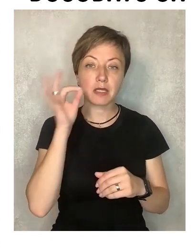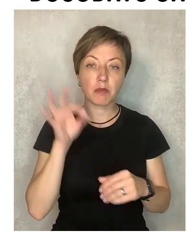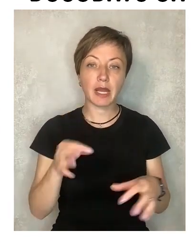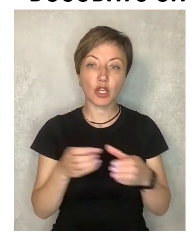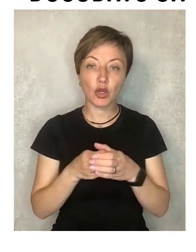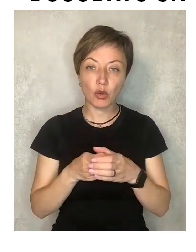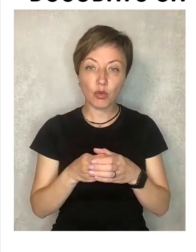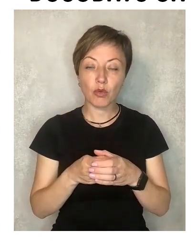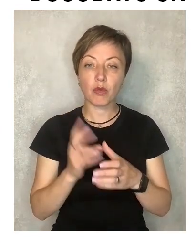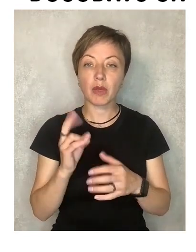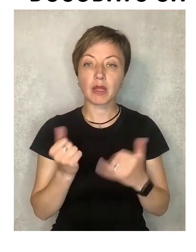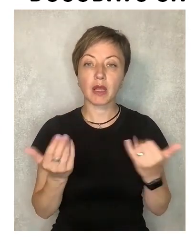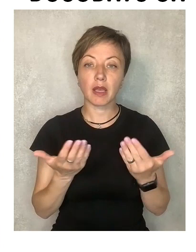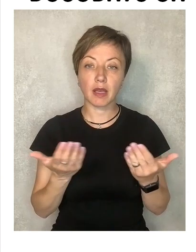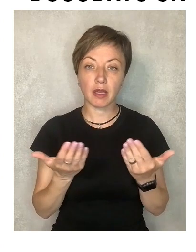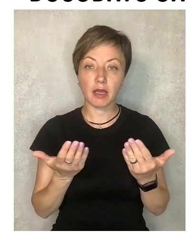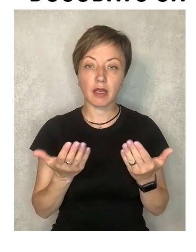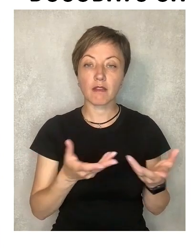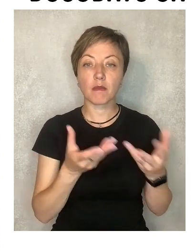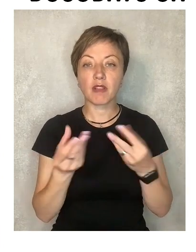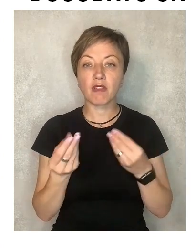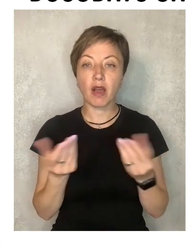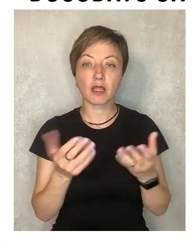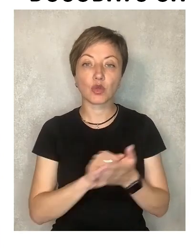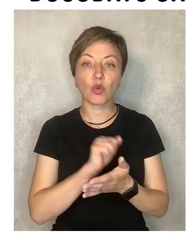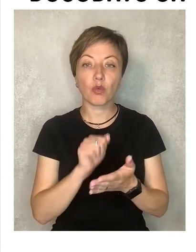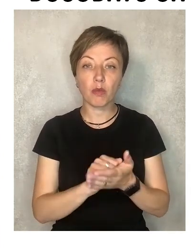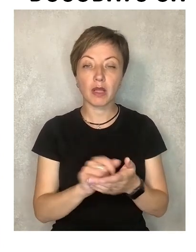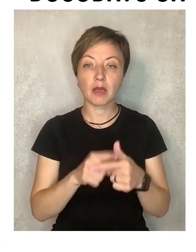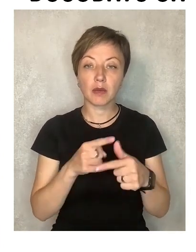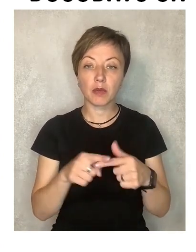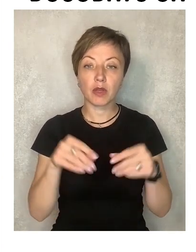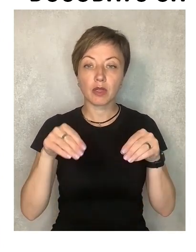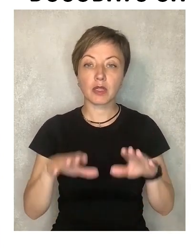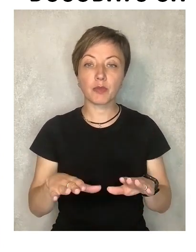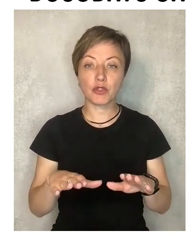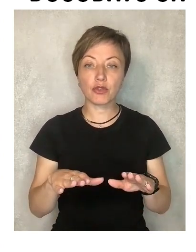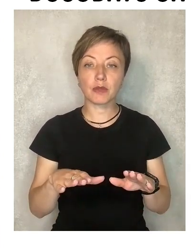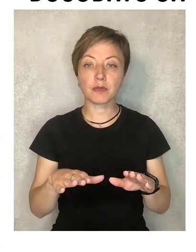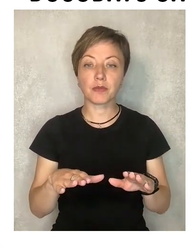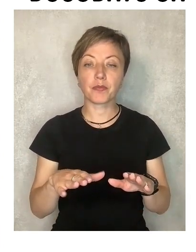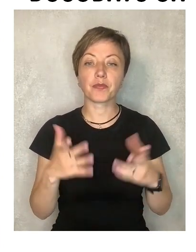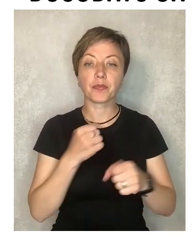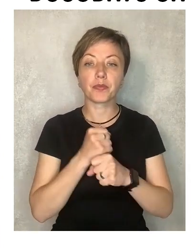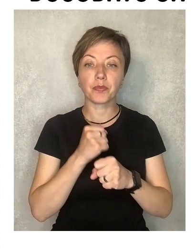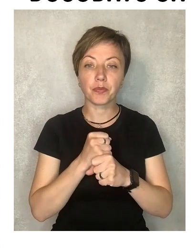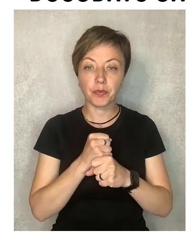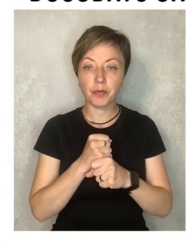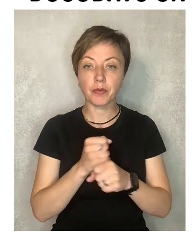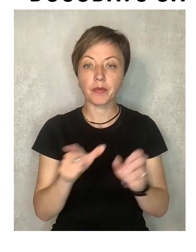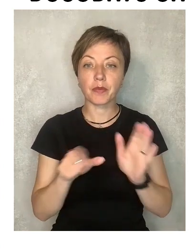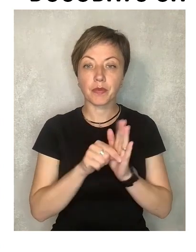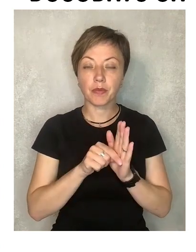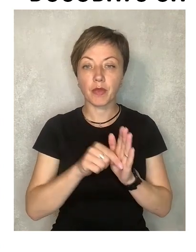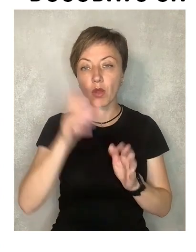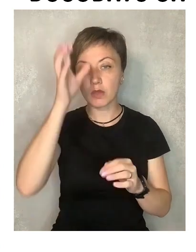які повпливає там якийсь документ або рішення, да, там, не знаю, ті, хто працюють з там освітою,